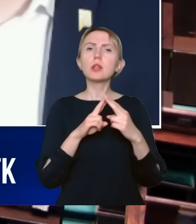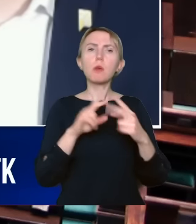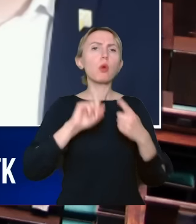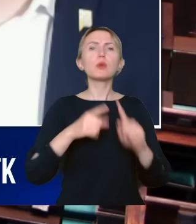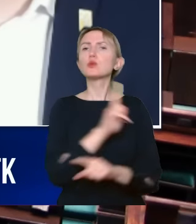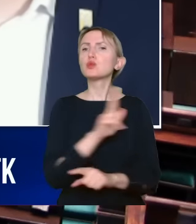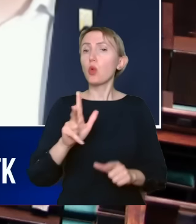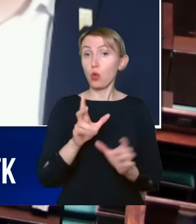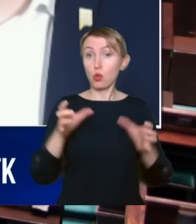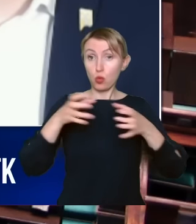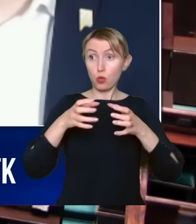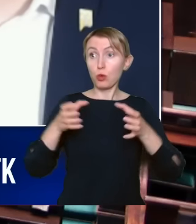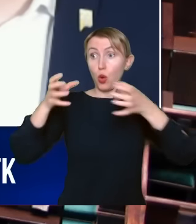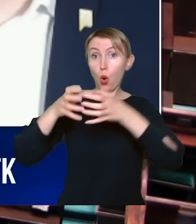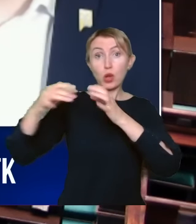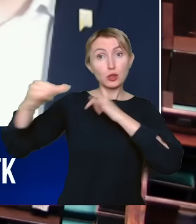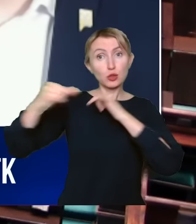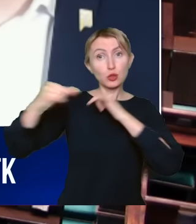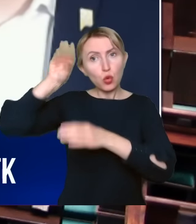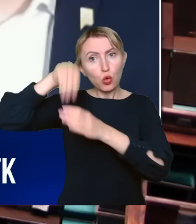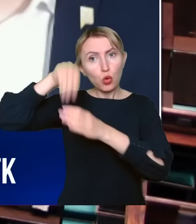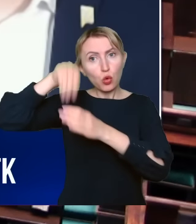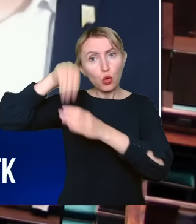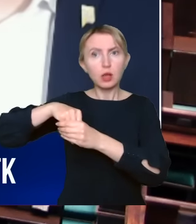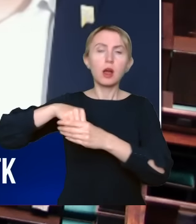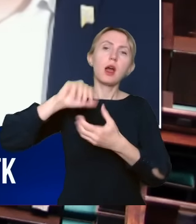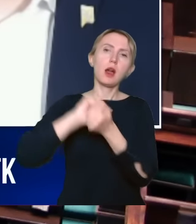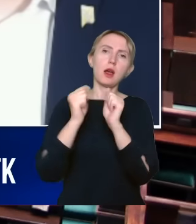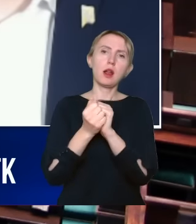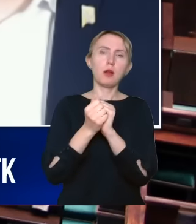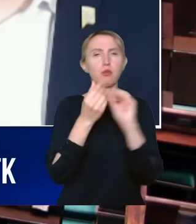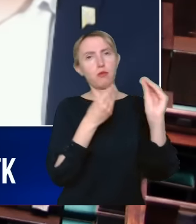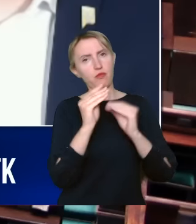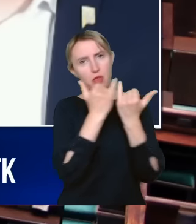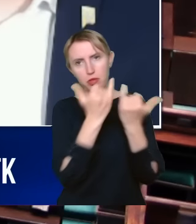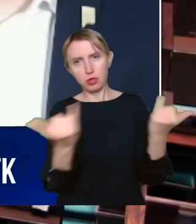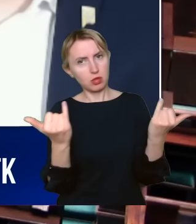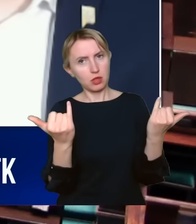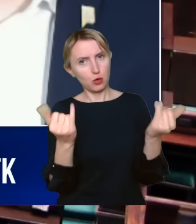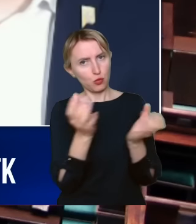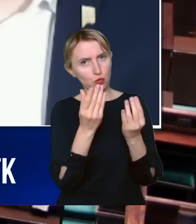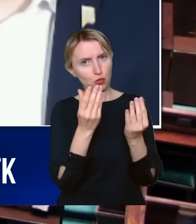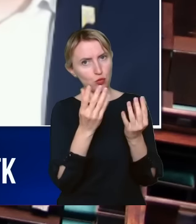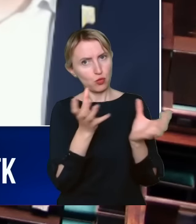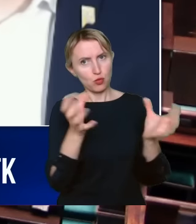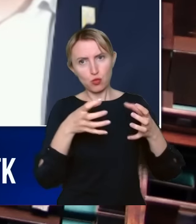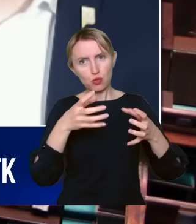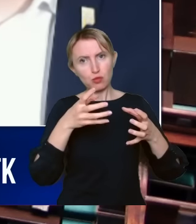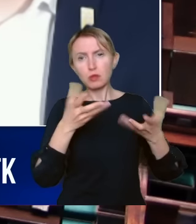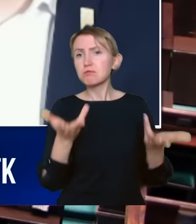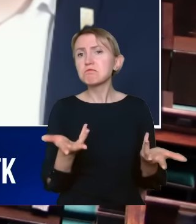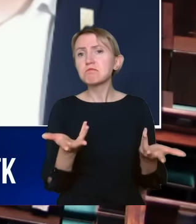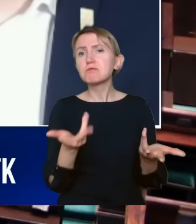które tworzą koalicję rządzącą, czy też jednak szerszą grupę, szerszy zbiór,